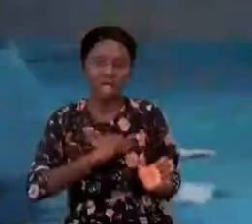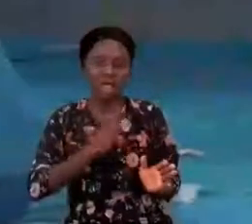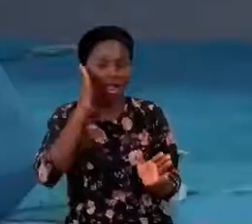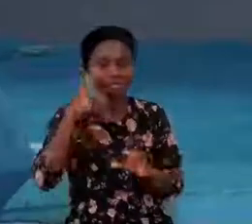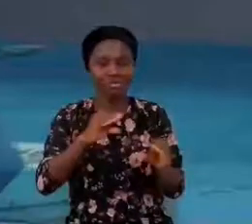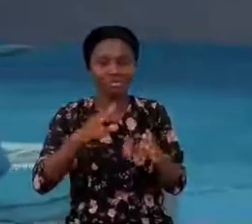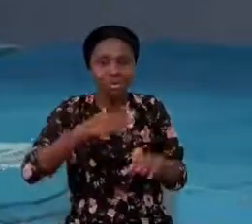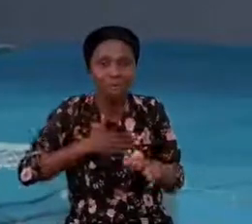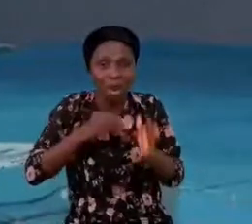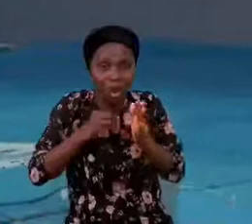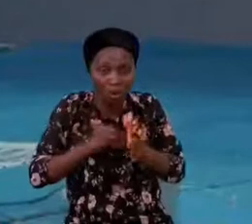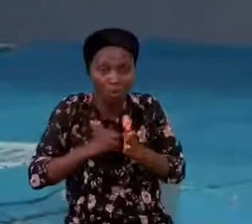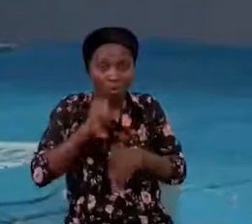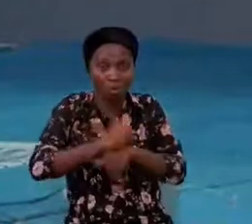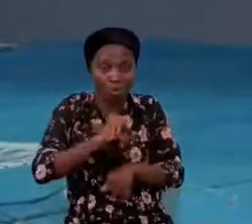Je